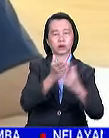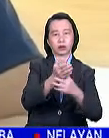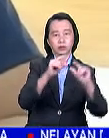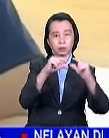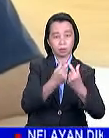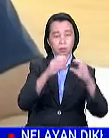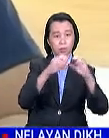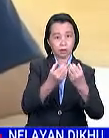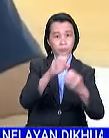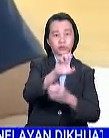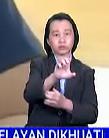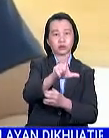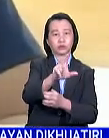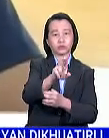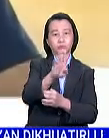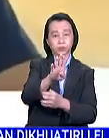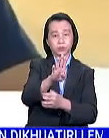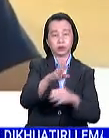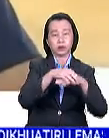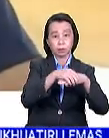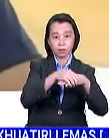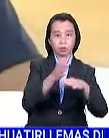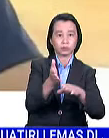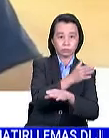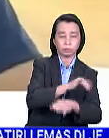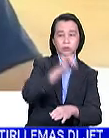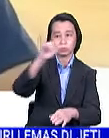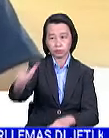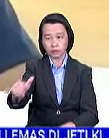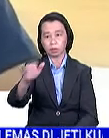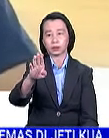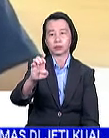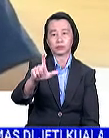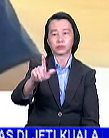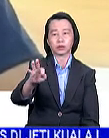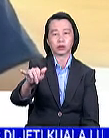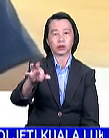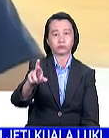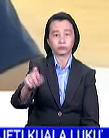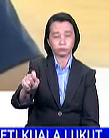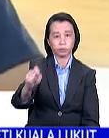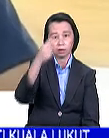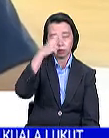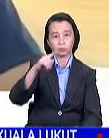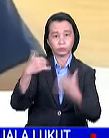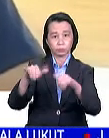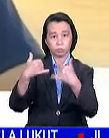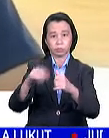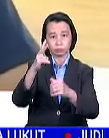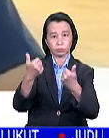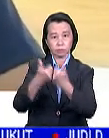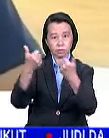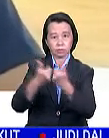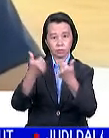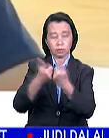Adi Inggris ini sebelum kita melepas ke fase untuk bermain nado perlawanan atas Max